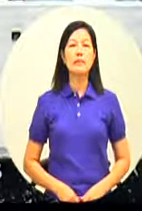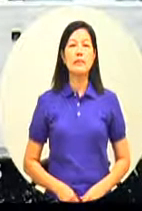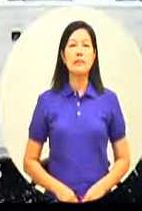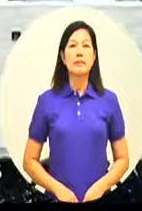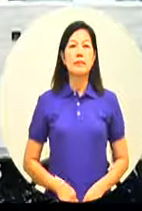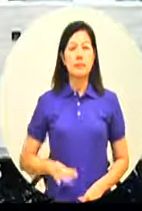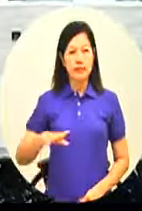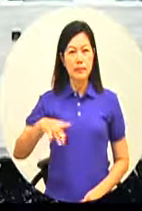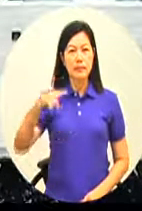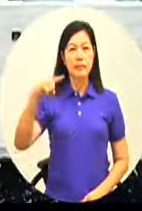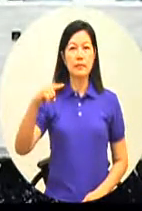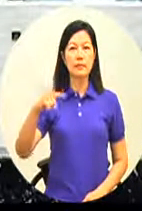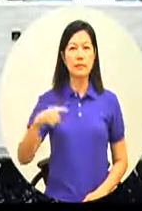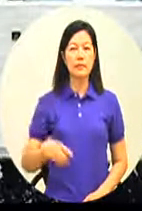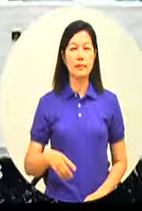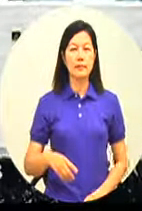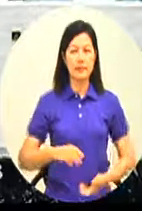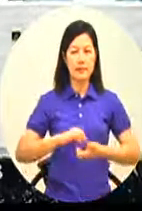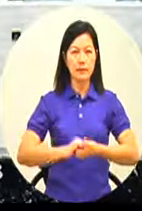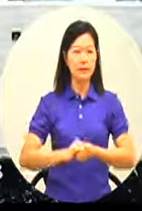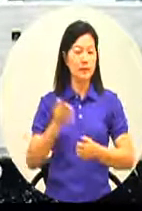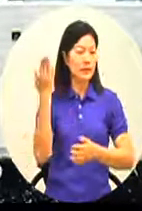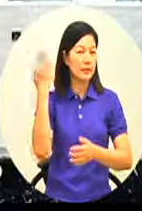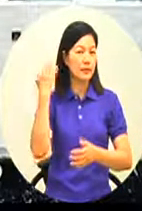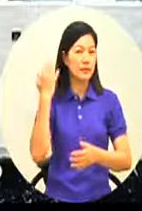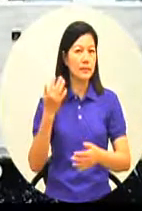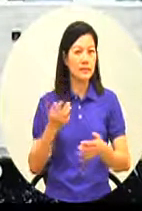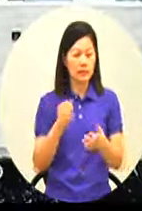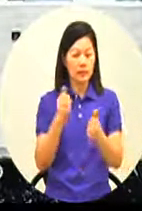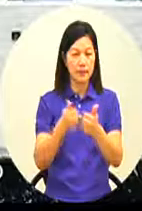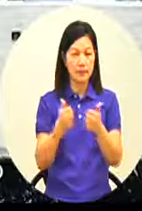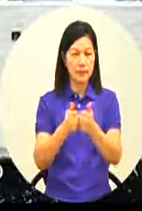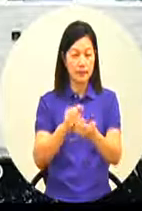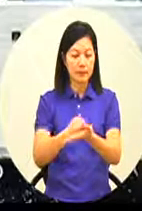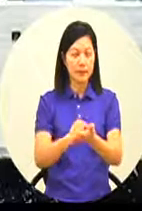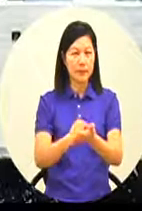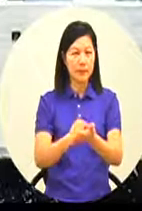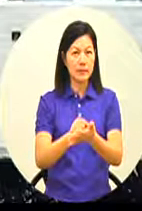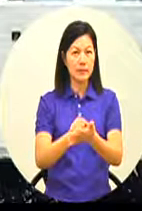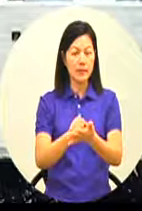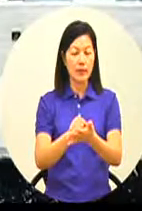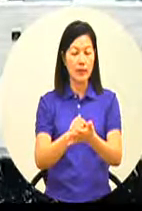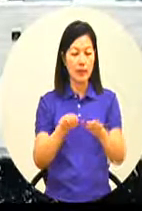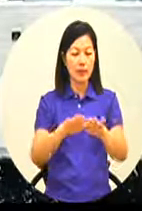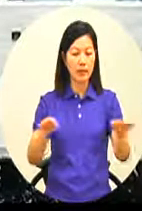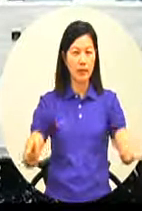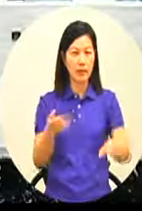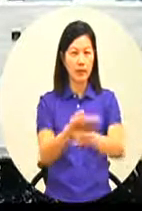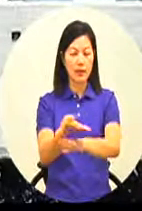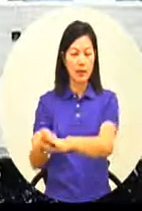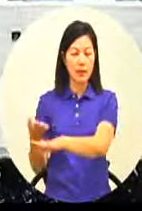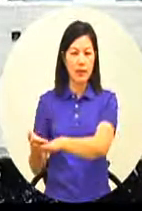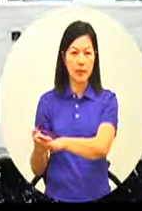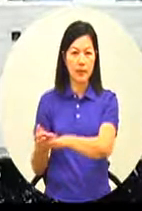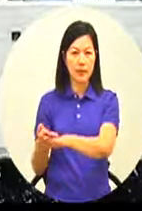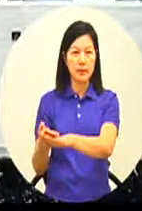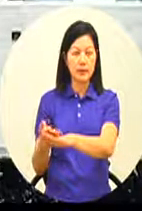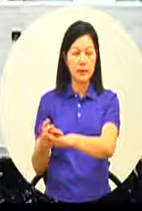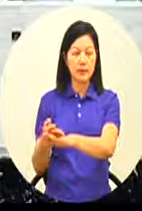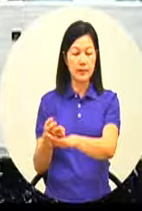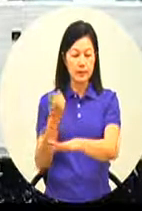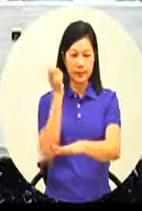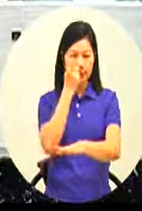首先，先确认上次会议记录。上次会议记录已经放在各位议员桌上，请